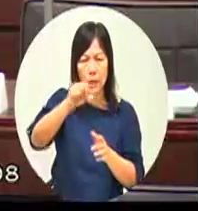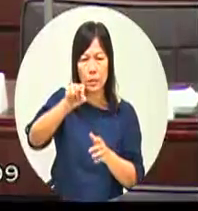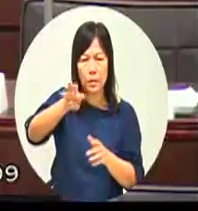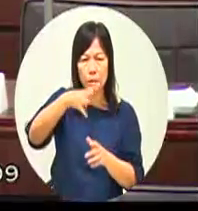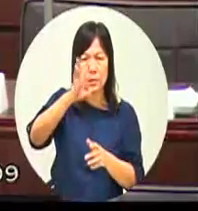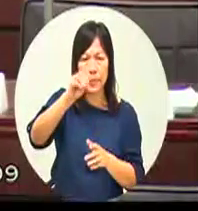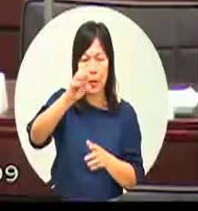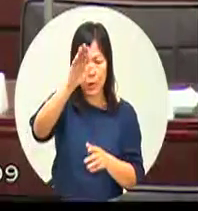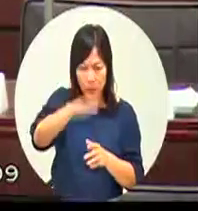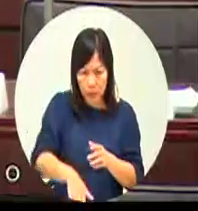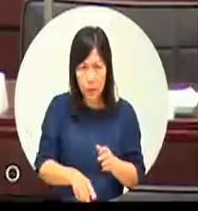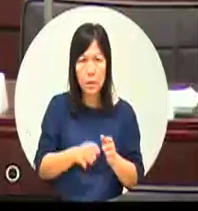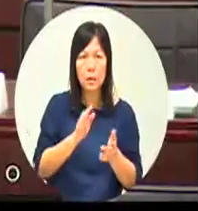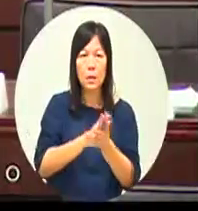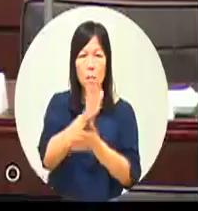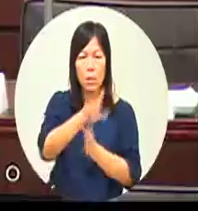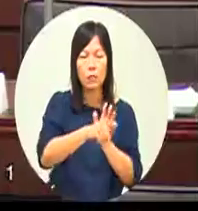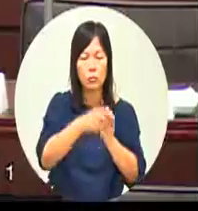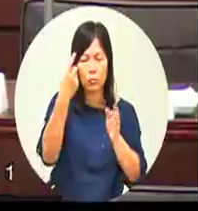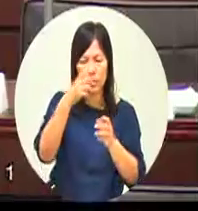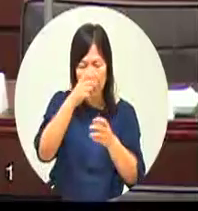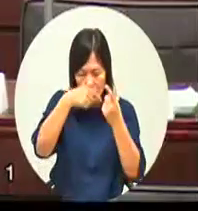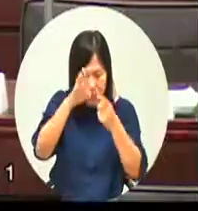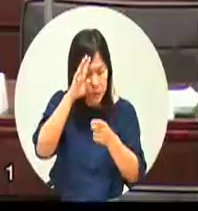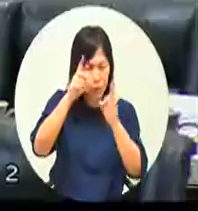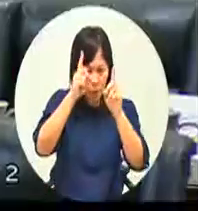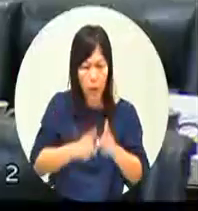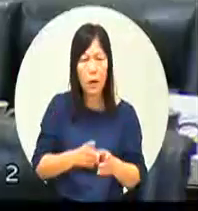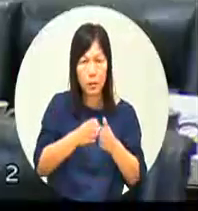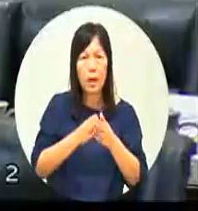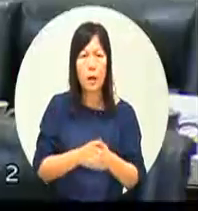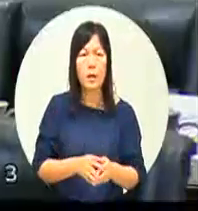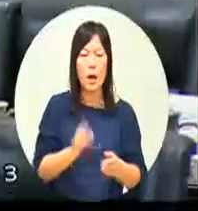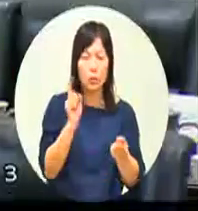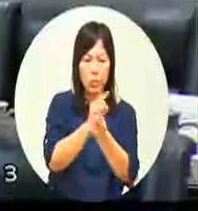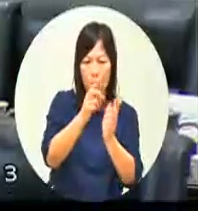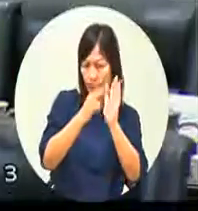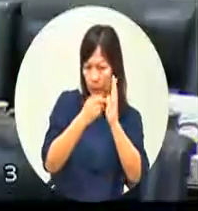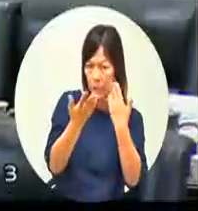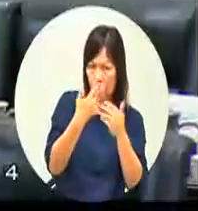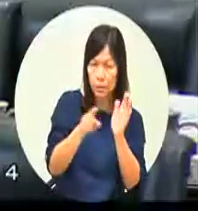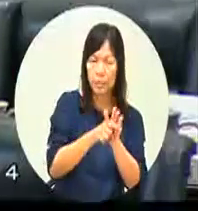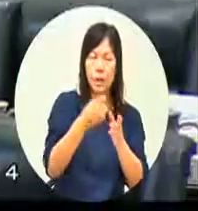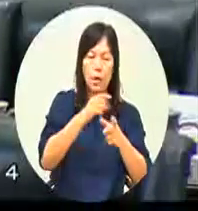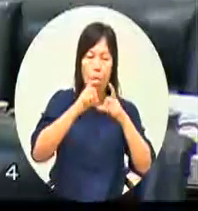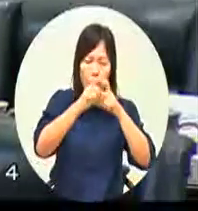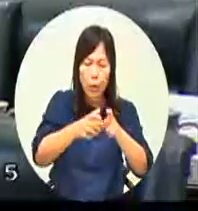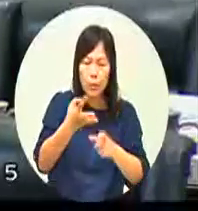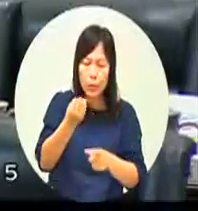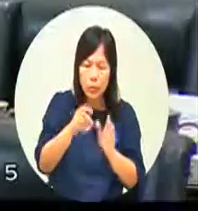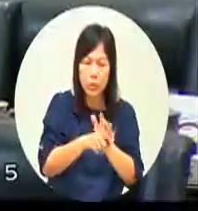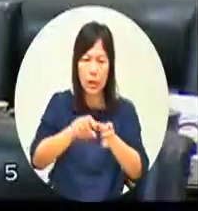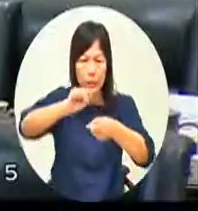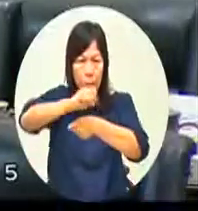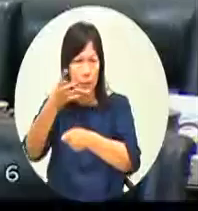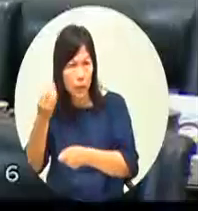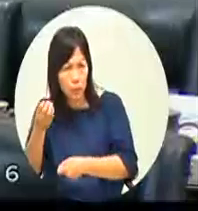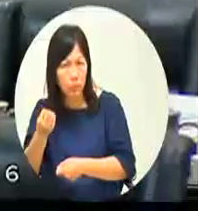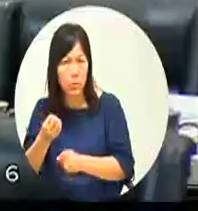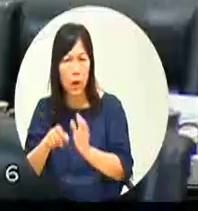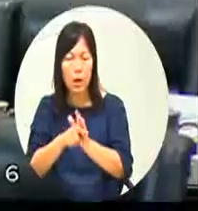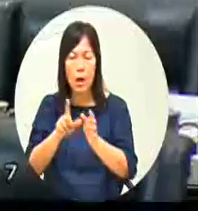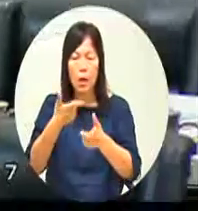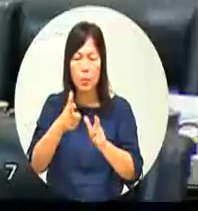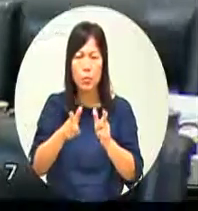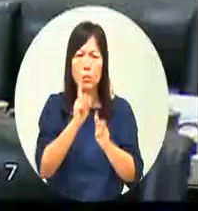啊，做拍谁？这得爱个 港。我是觉得哦，跟他们说清楚、讲明白，拢总爱回馈恁偌济，加偌济。哦，卖讲